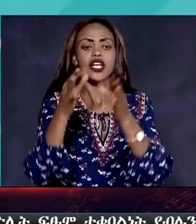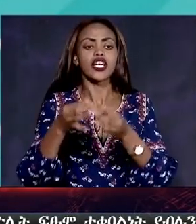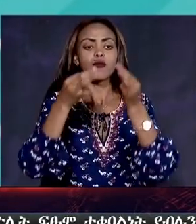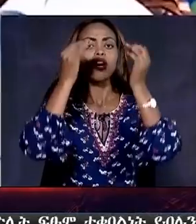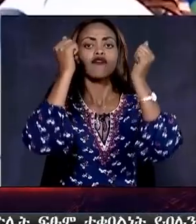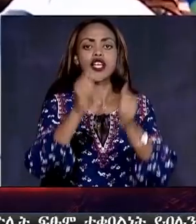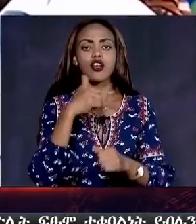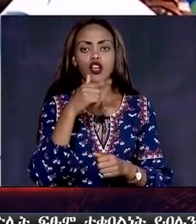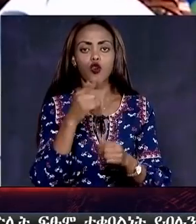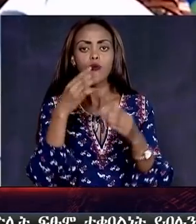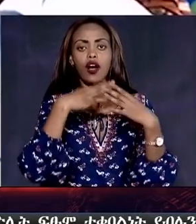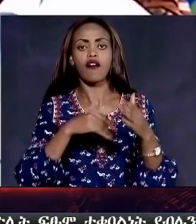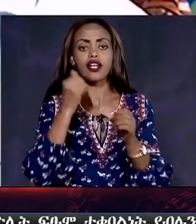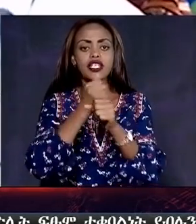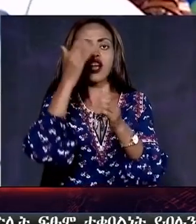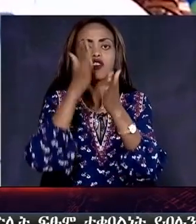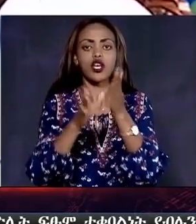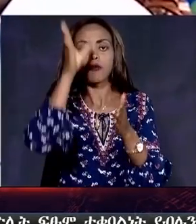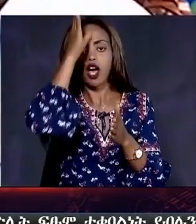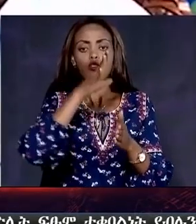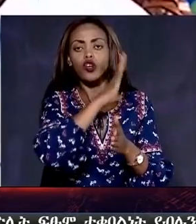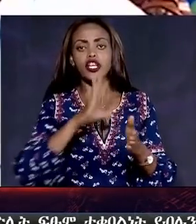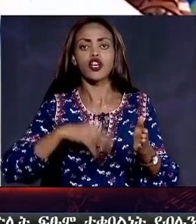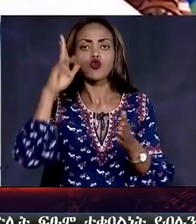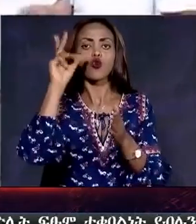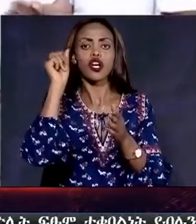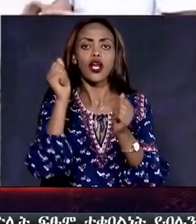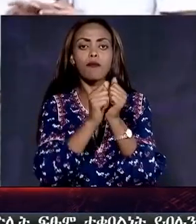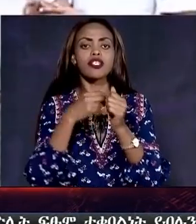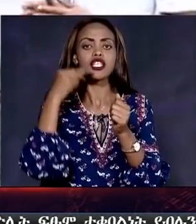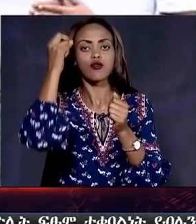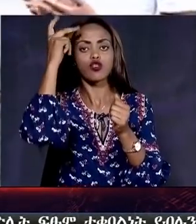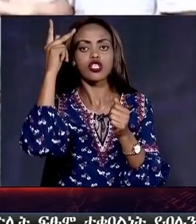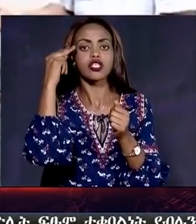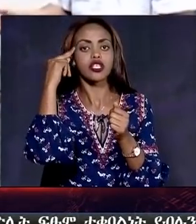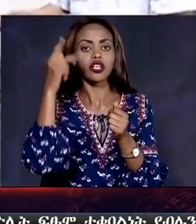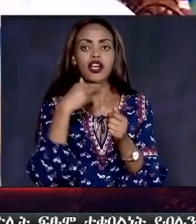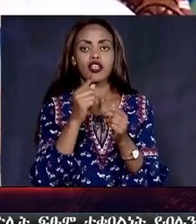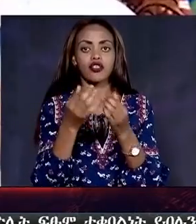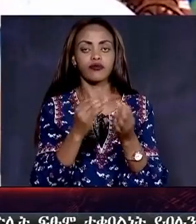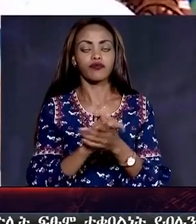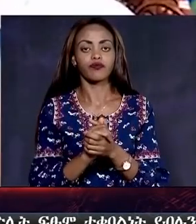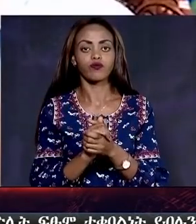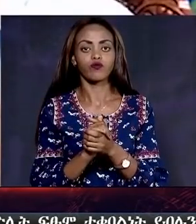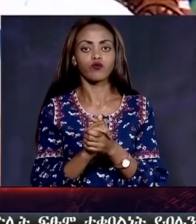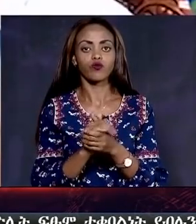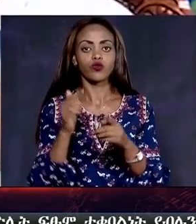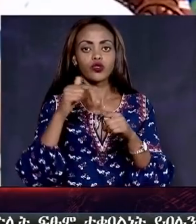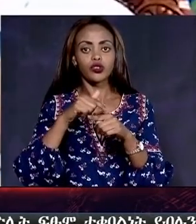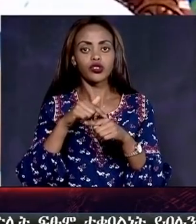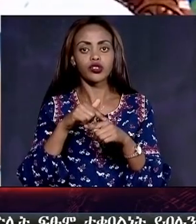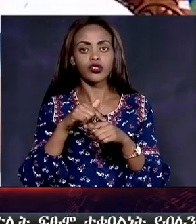ክነመሓላልፍ ዝኽኣልና ኢሎም ኣባል ፈጻሚ ስራሕ ህወሓት ኣይተ ጌታቸው ረዳ ምስ ቴሌቭዥን ትግራይ ኣብ ዝነበሮም ፀንሒ ሊደርሽፕ ዳተኝነት